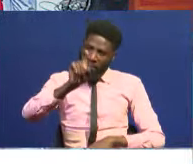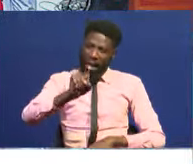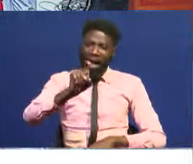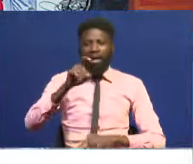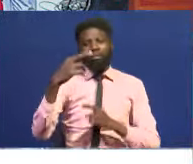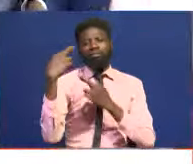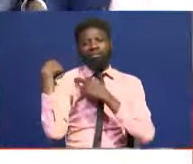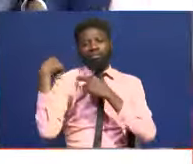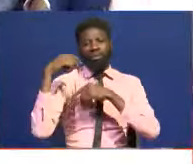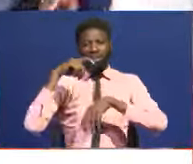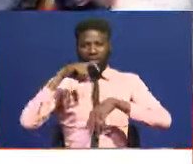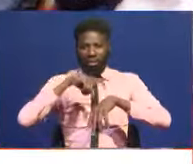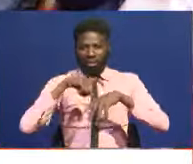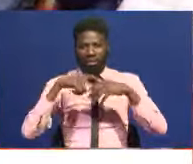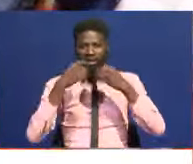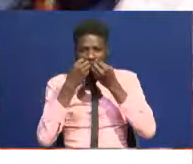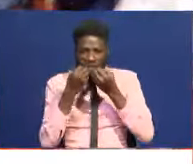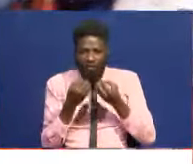maandamano.